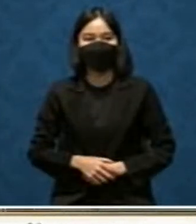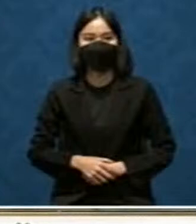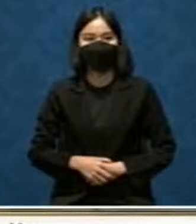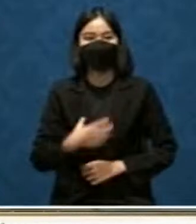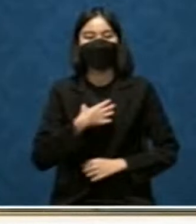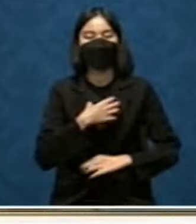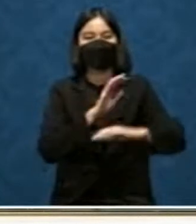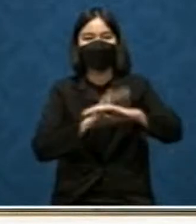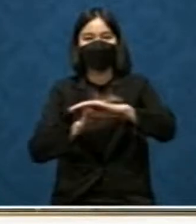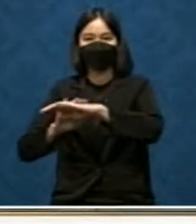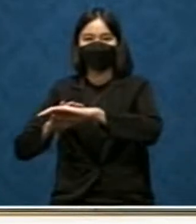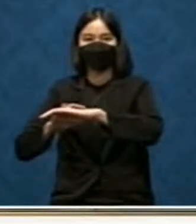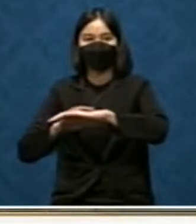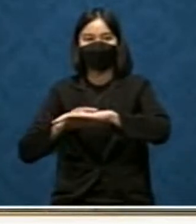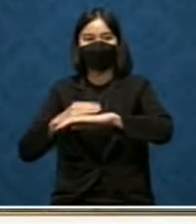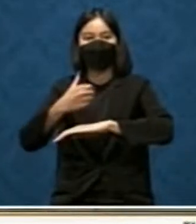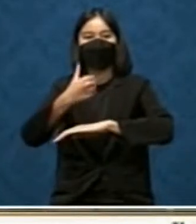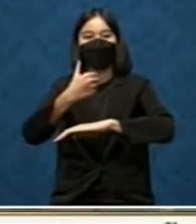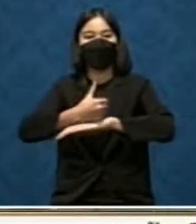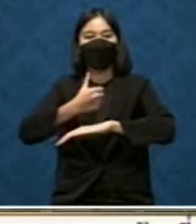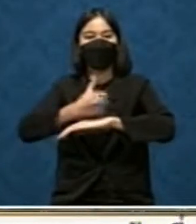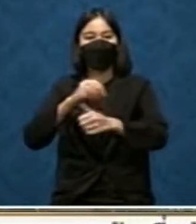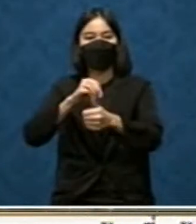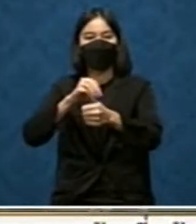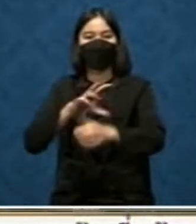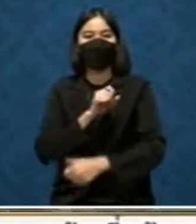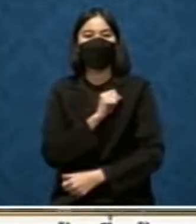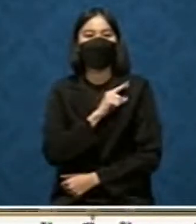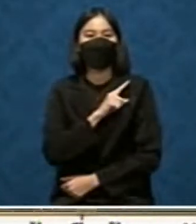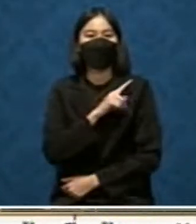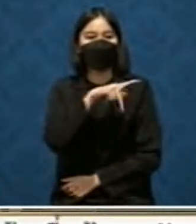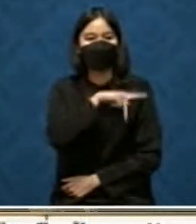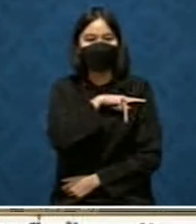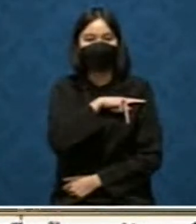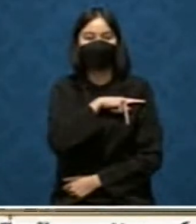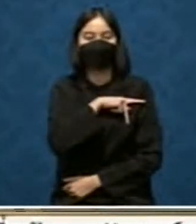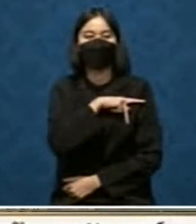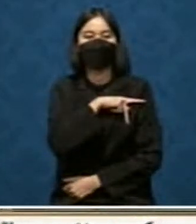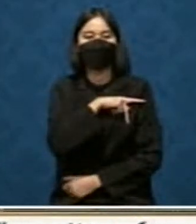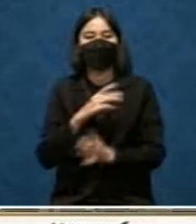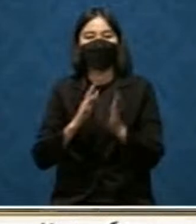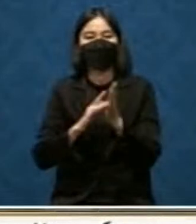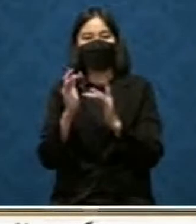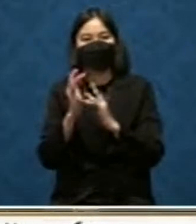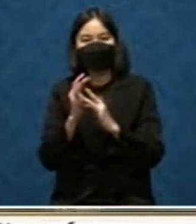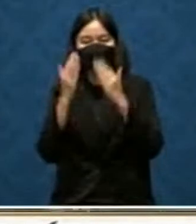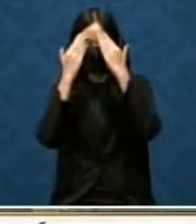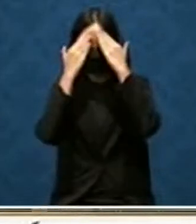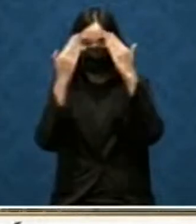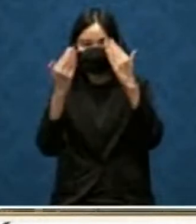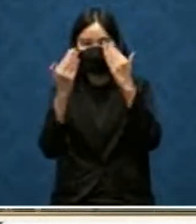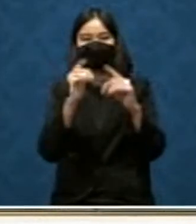อยากจะเรียกร้องผู้นำสาษณะ สาษณะพุธ สาษณะคริส อสลาม สิกษ